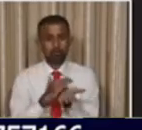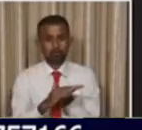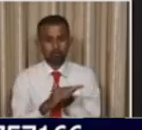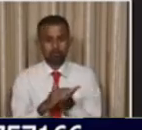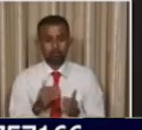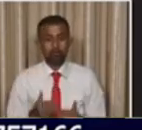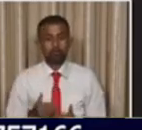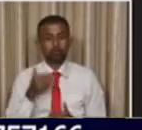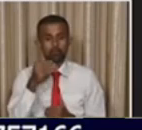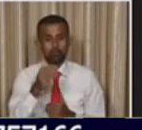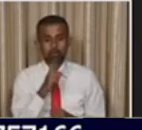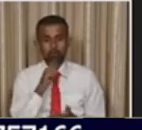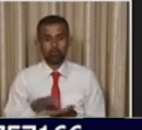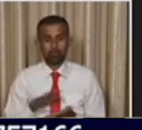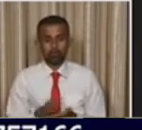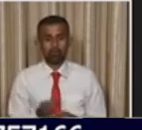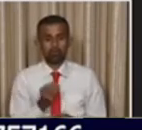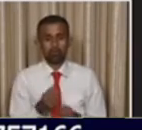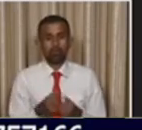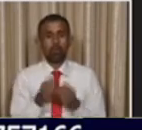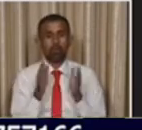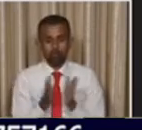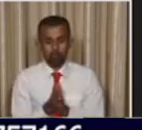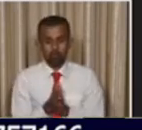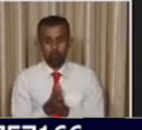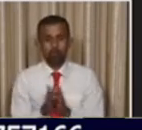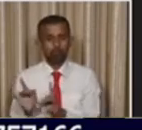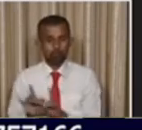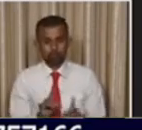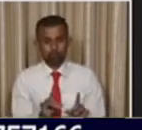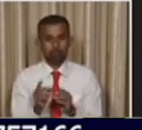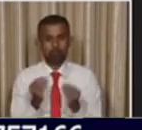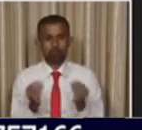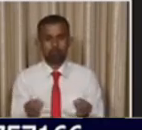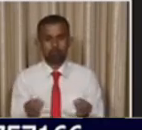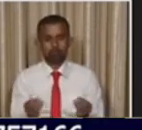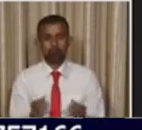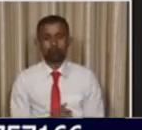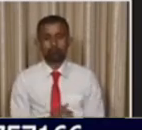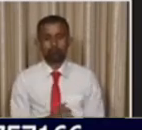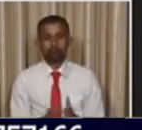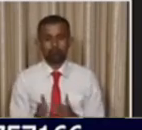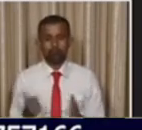மிங் இதிரியட்ட நடு தீந்து தினக்கொட்ட சியலும தனத்தாண்ட லபினவா இட்ட அமத்தர லெச தவத்